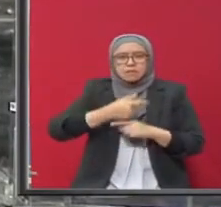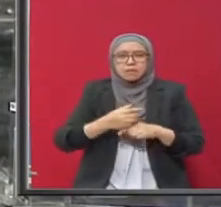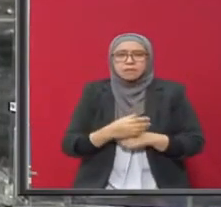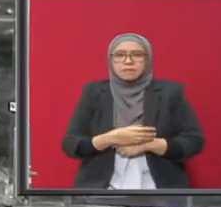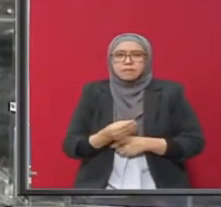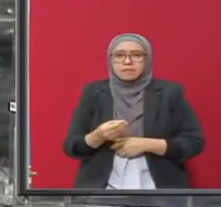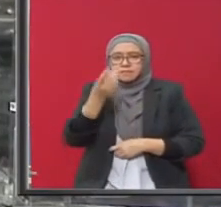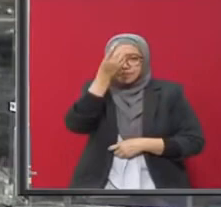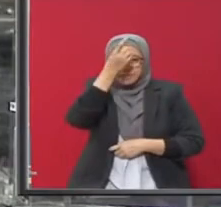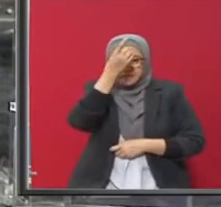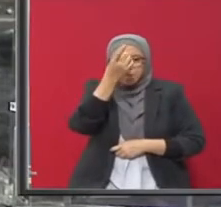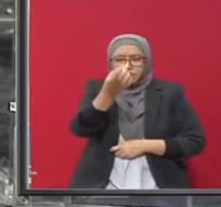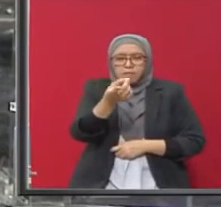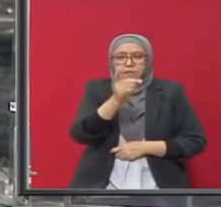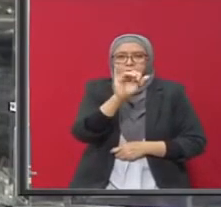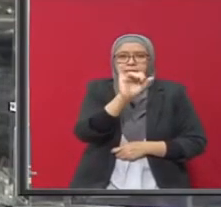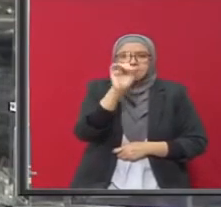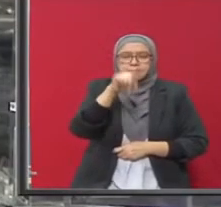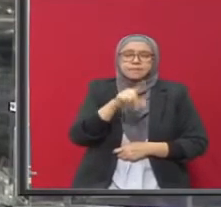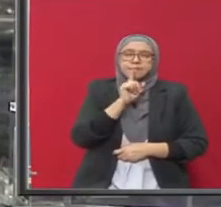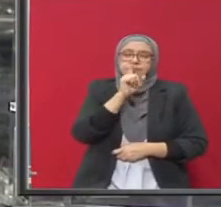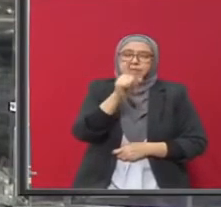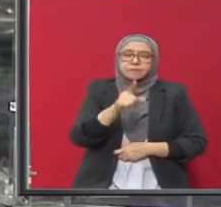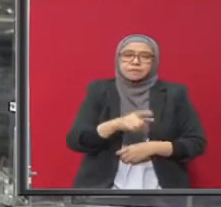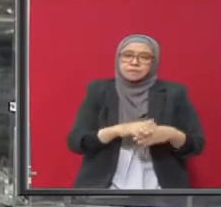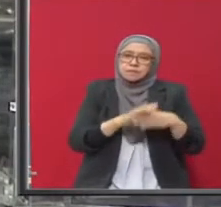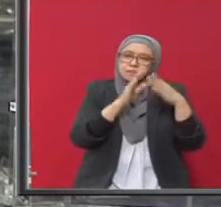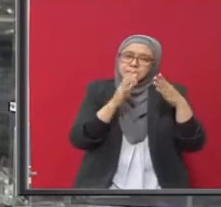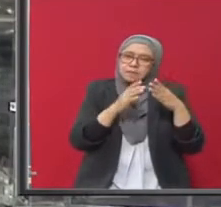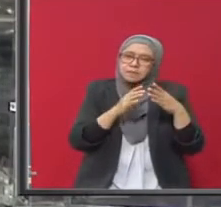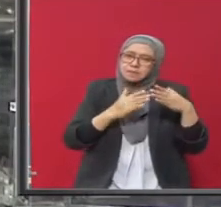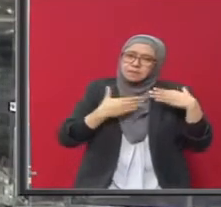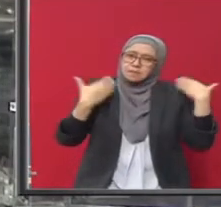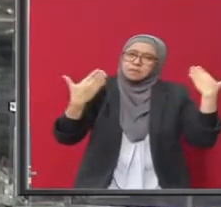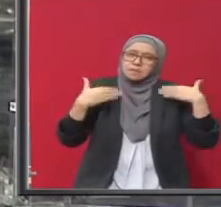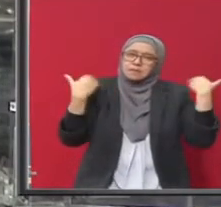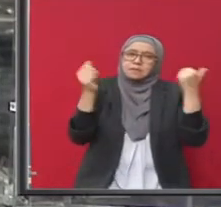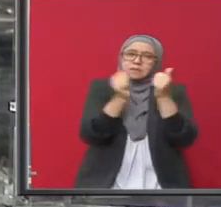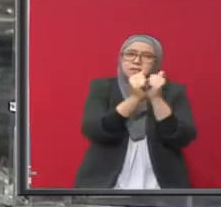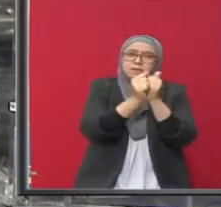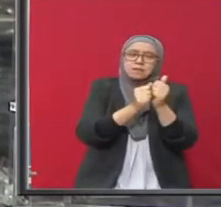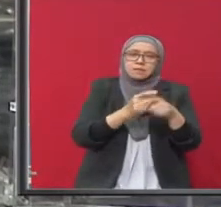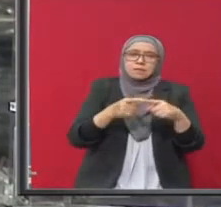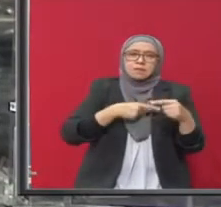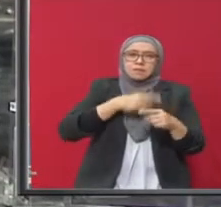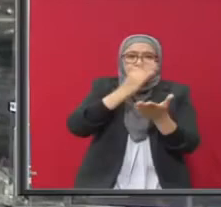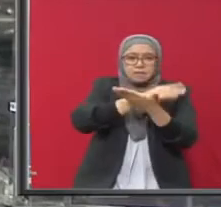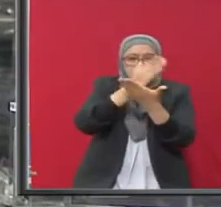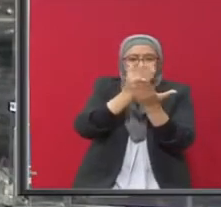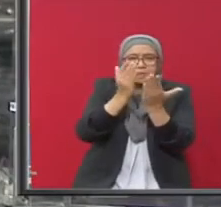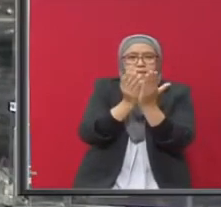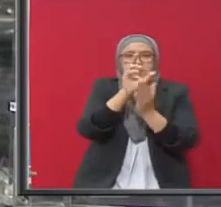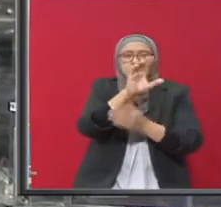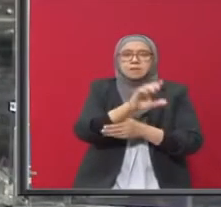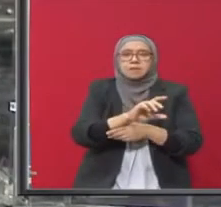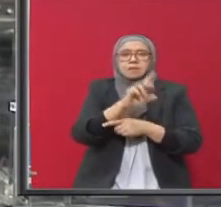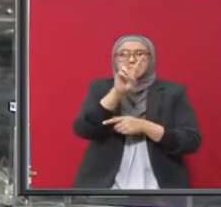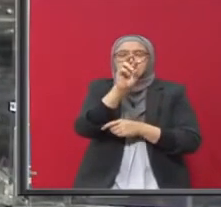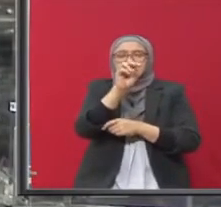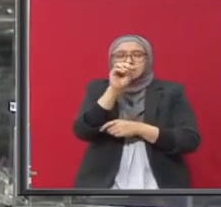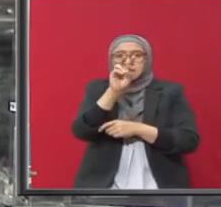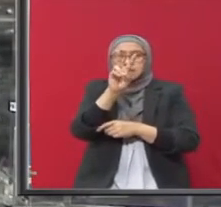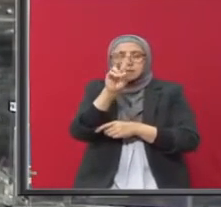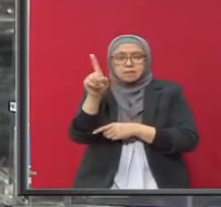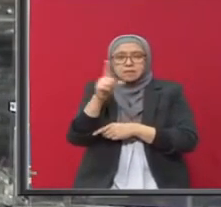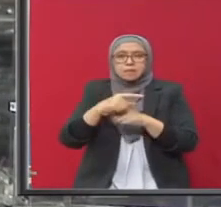amat berbesar hati dengan Belanjawan 2021 yang dilihat tidak meminggirkan golongan OKU. Kadar bantuan